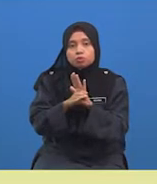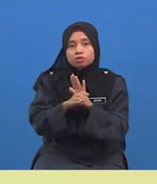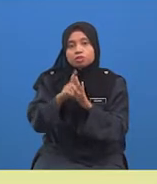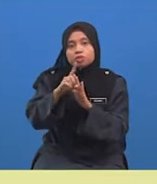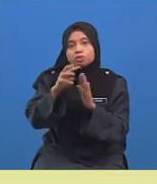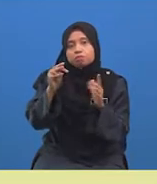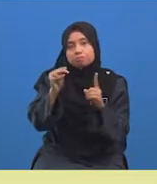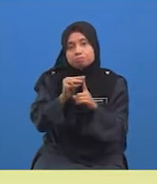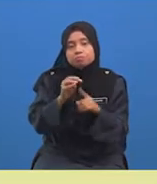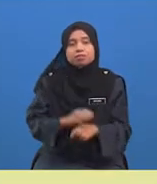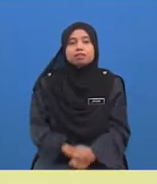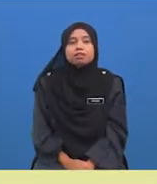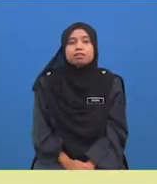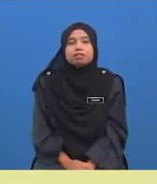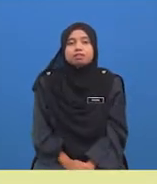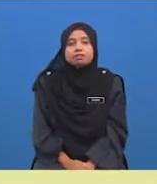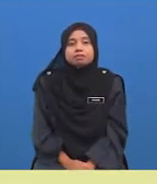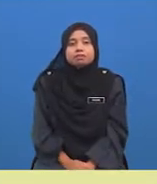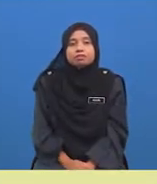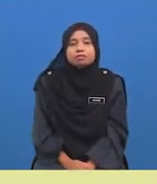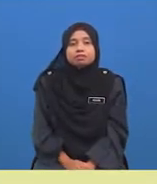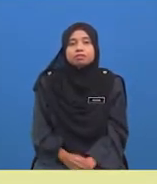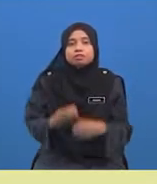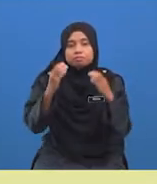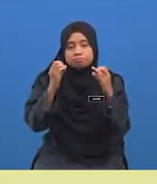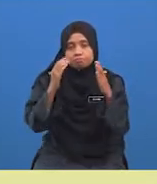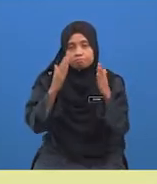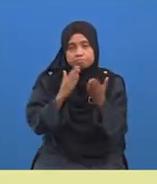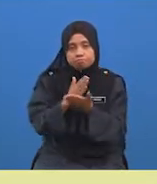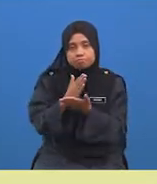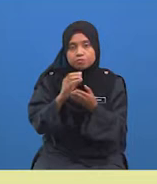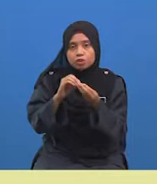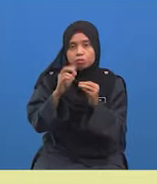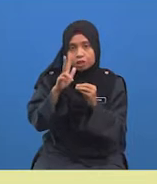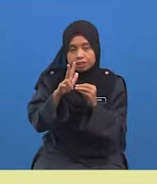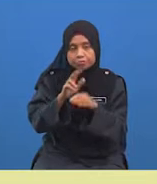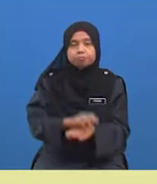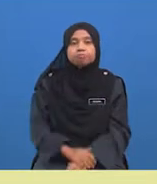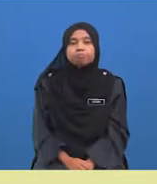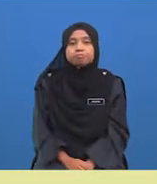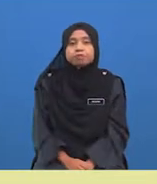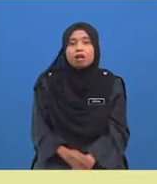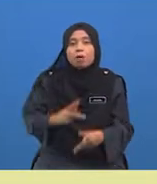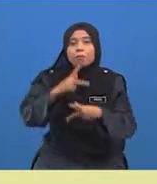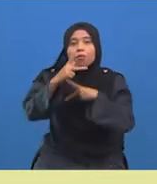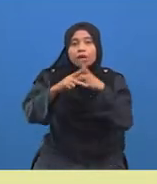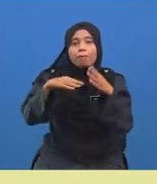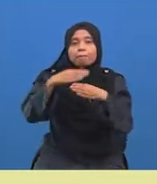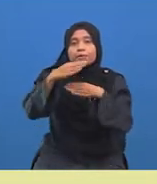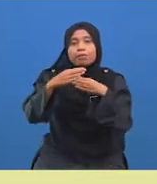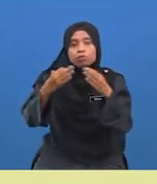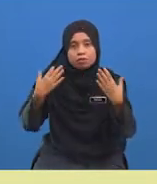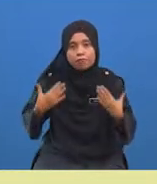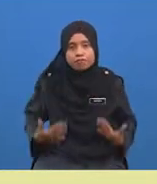contoh 1 markah. Cikgu teruskan dengan fakta yang ketiga, iaitu program